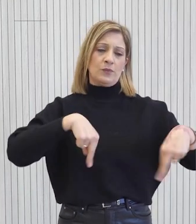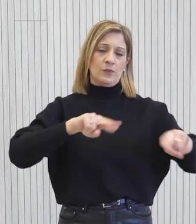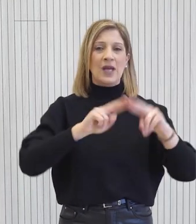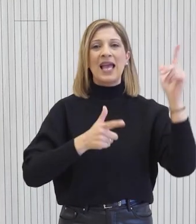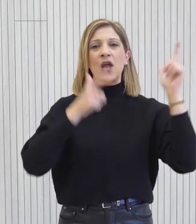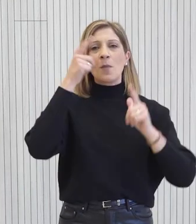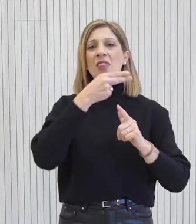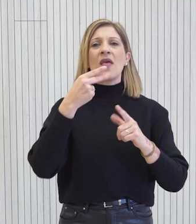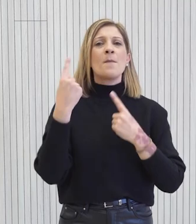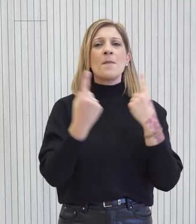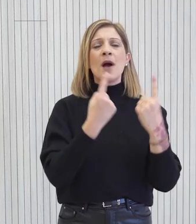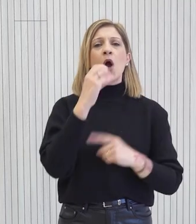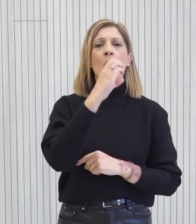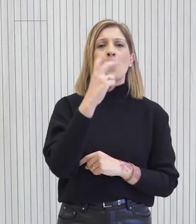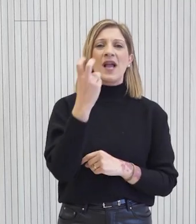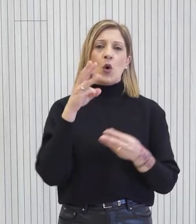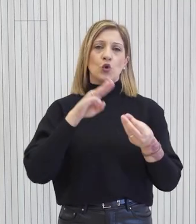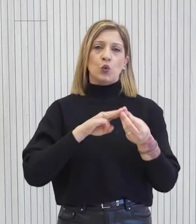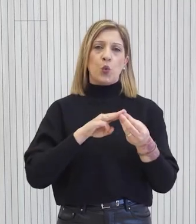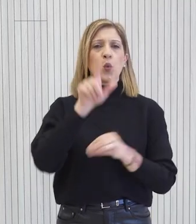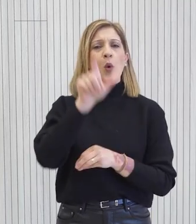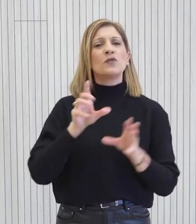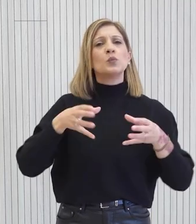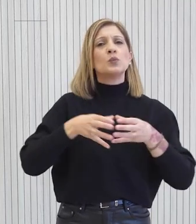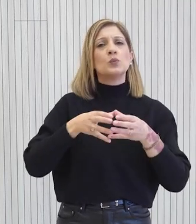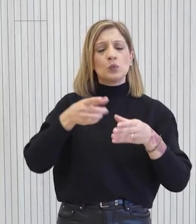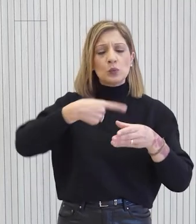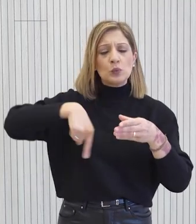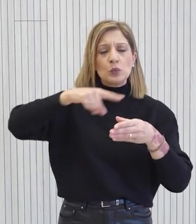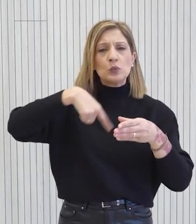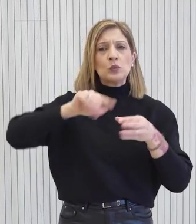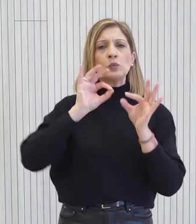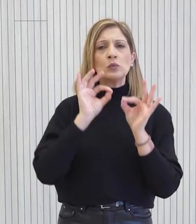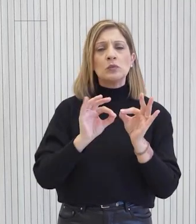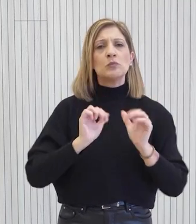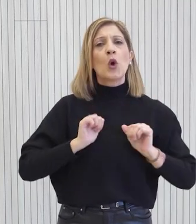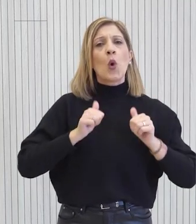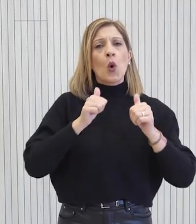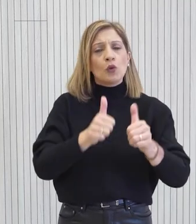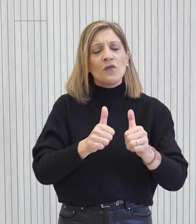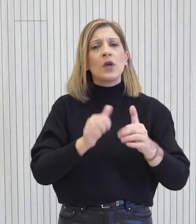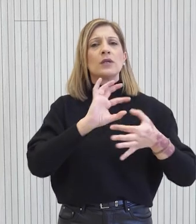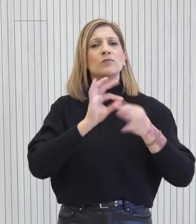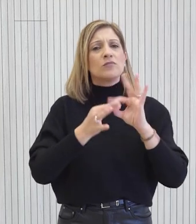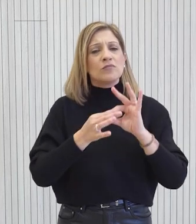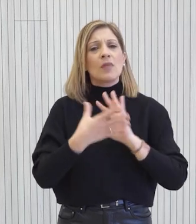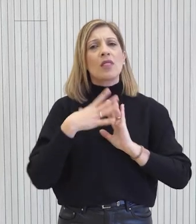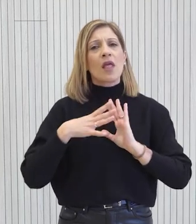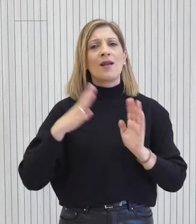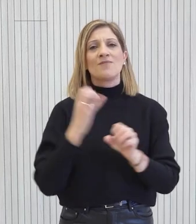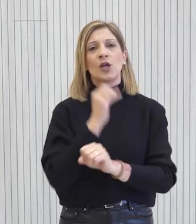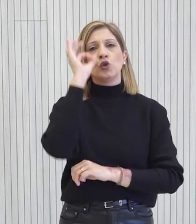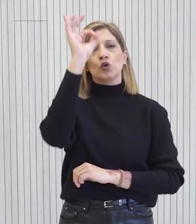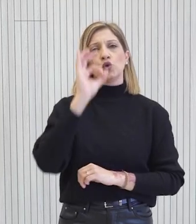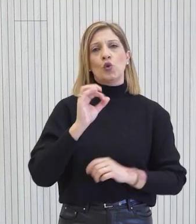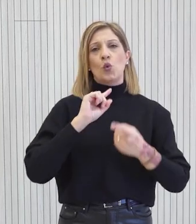ΟΗΕ για το κλίμα COP28. Η COP28 επικεντρώνεται στην υλοποίηση φυστάμενων πρωτοβουλειών και δεσμεύσεων προκειμένου να επιτευχθούν οι στόχοι